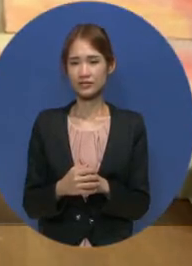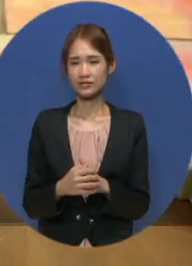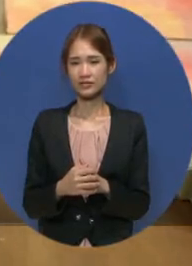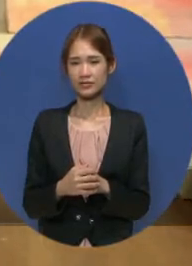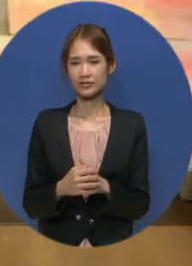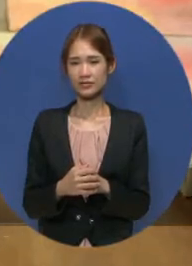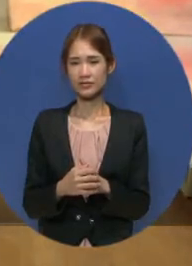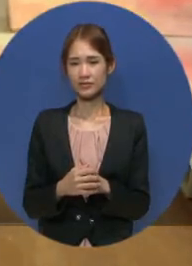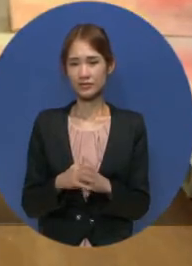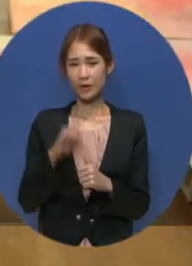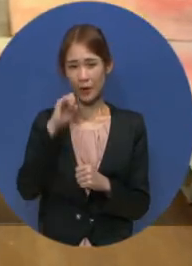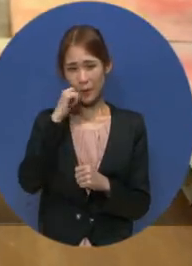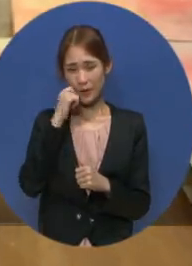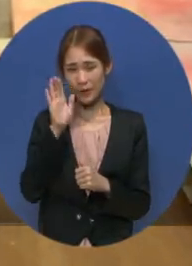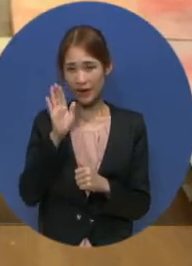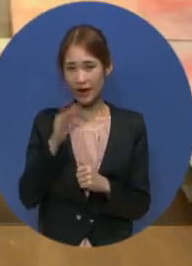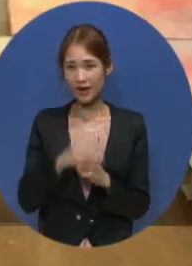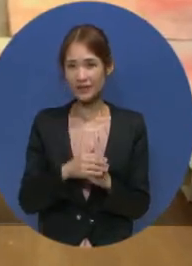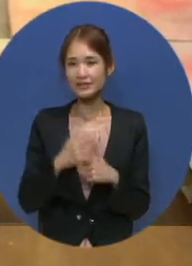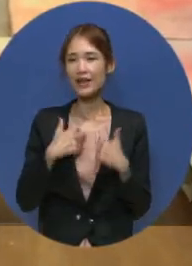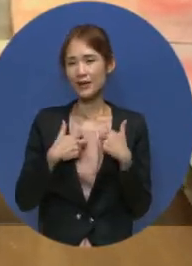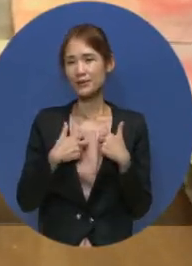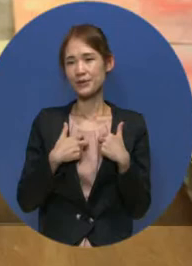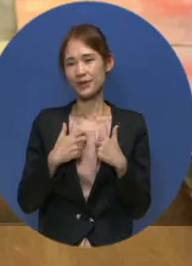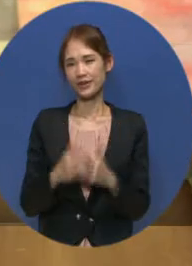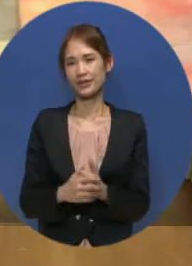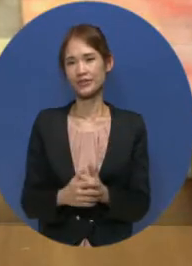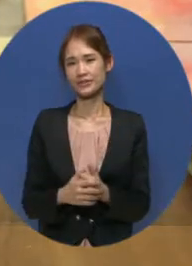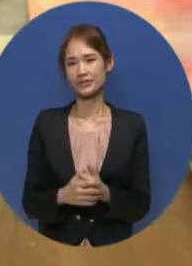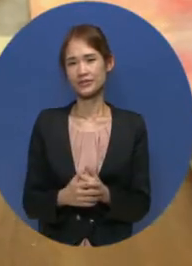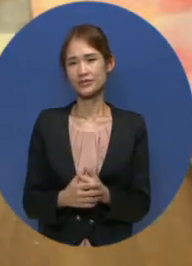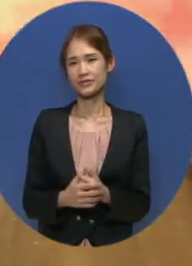안 어려워요? 네? 안 어려워요? 네, 재밌어요.